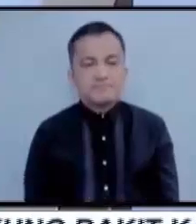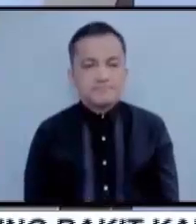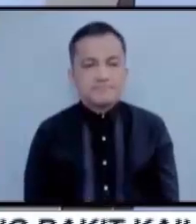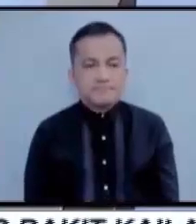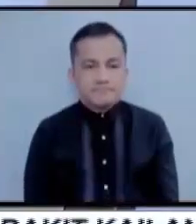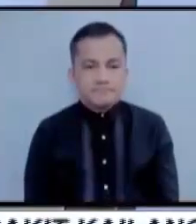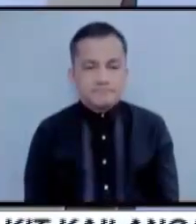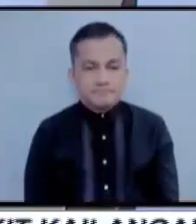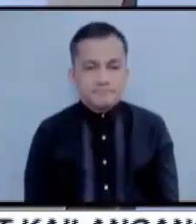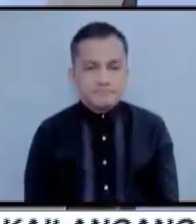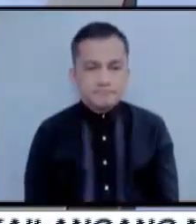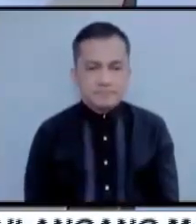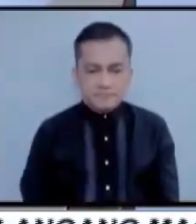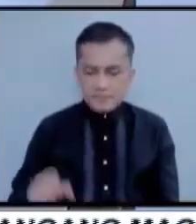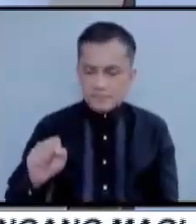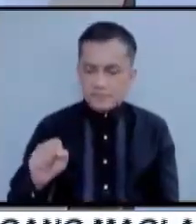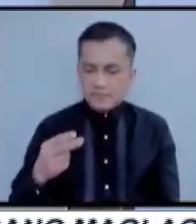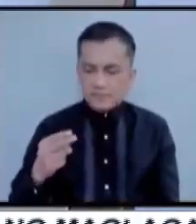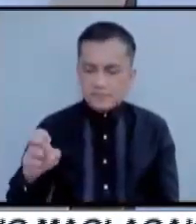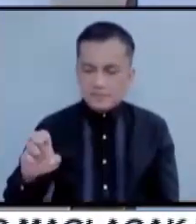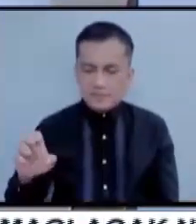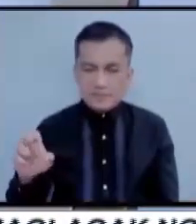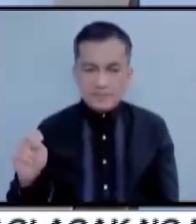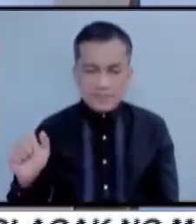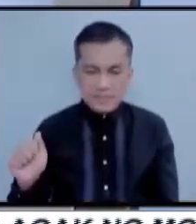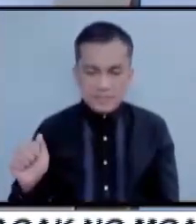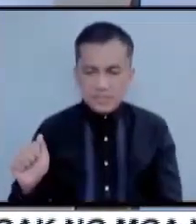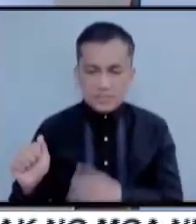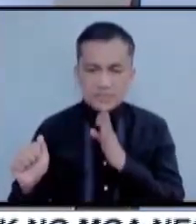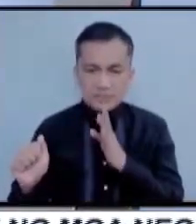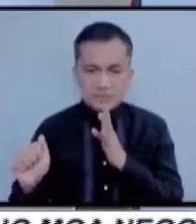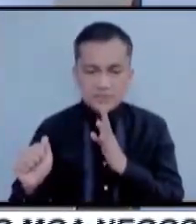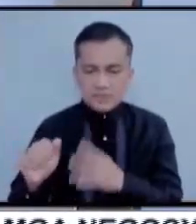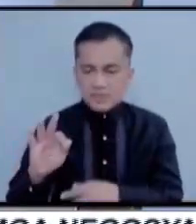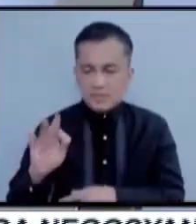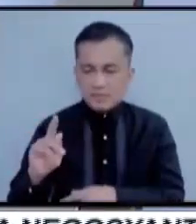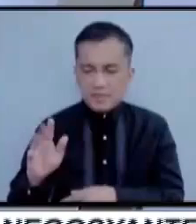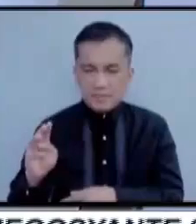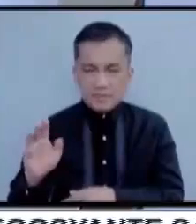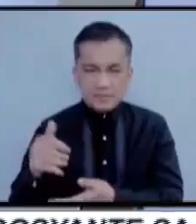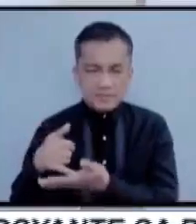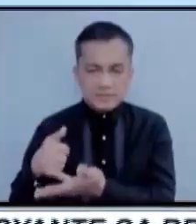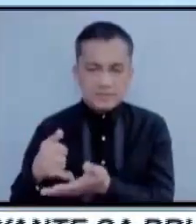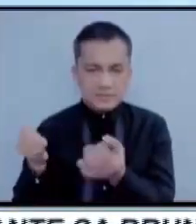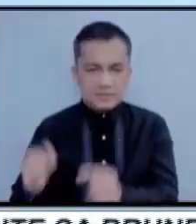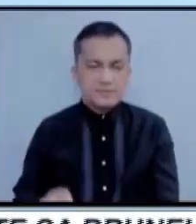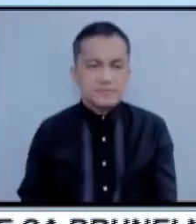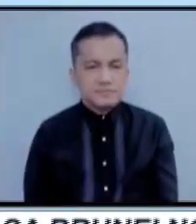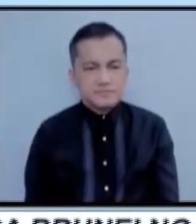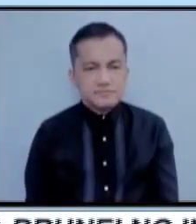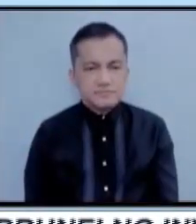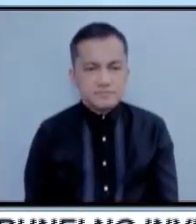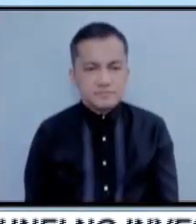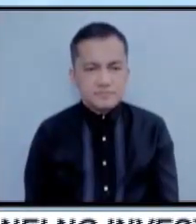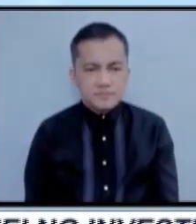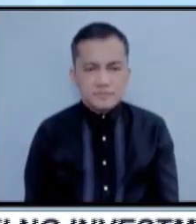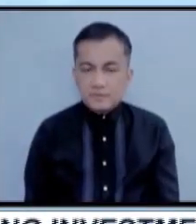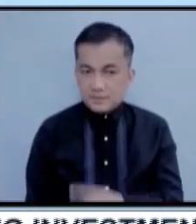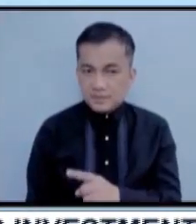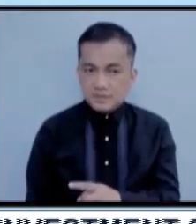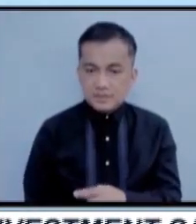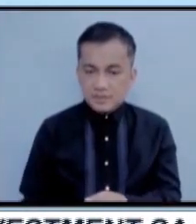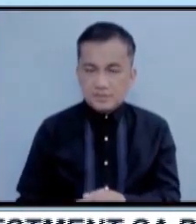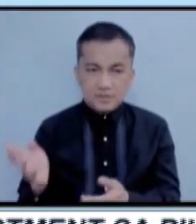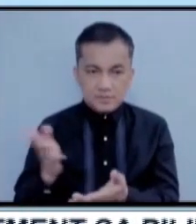sheina palad nagsalita na tungkol sa famas Awards night incident isang 4 Minute video in-upload ng young singer na si